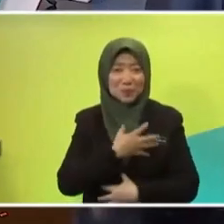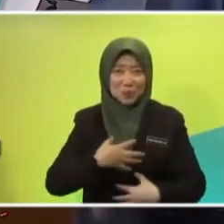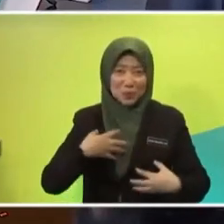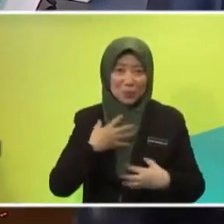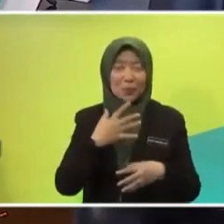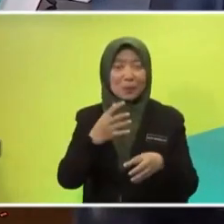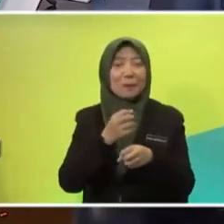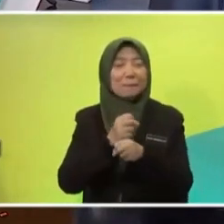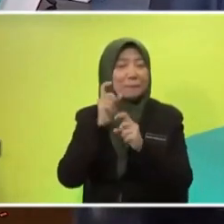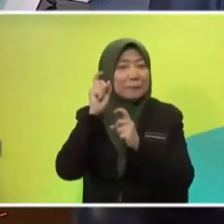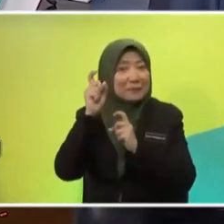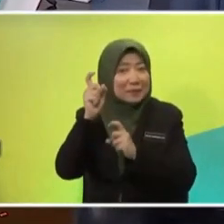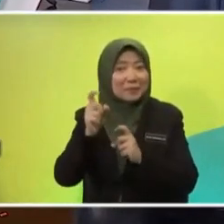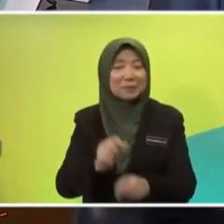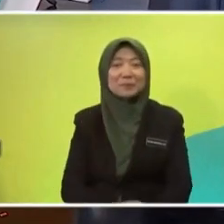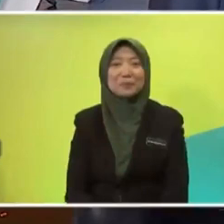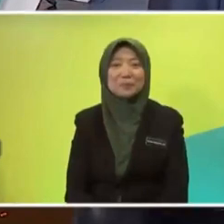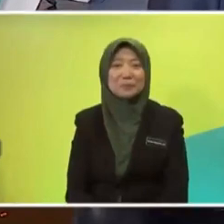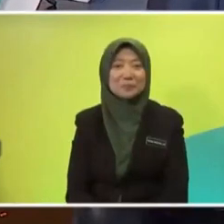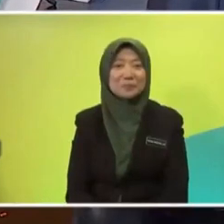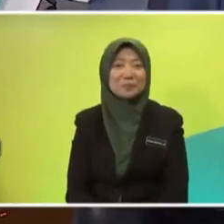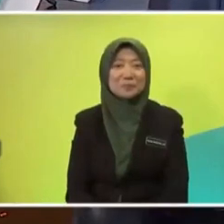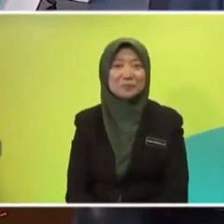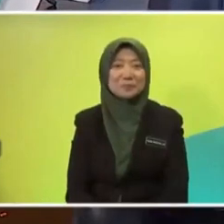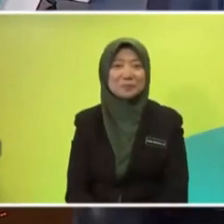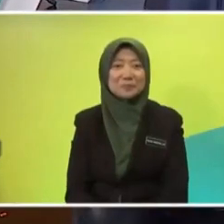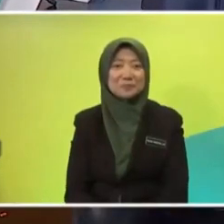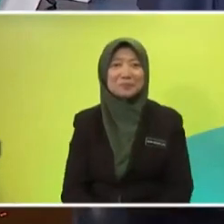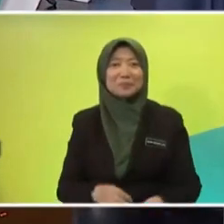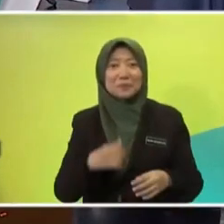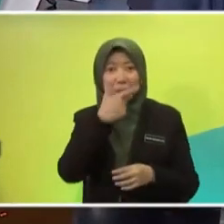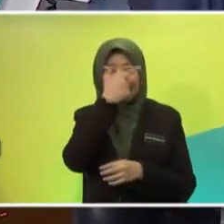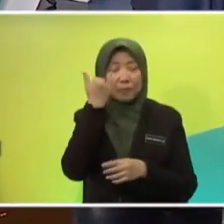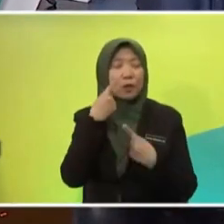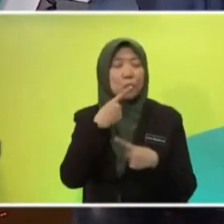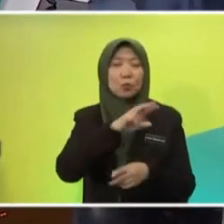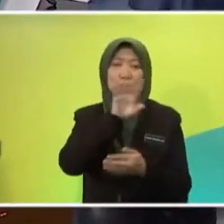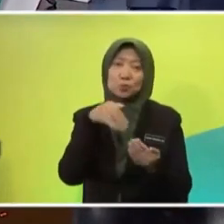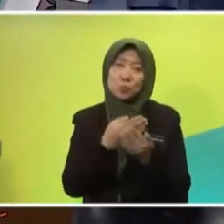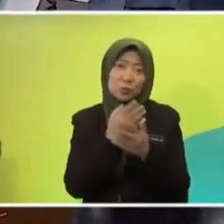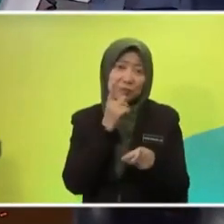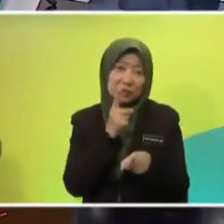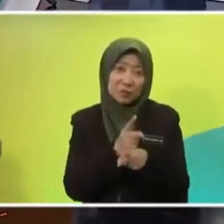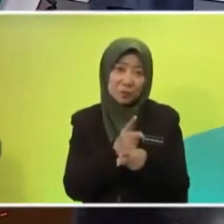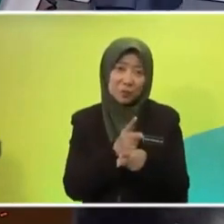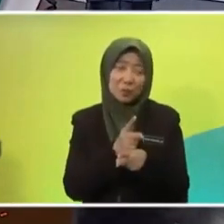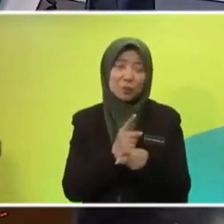Nak satu untuk Kak Rina. Okey, boleh macam ni. Wah, menariknya. Okay. Satu untuk